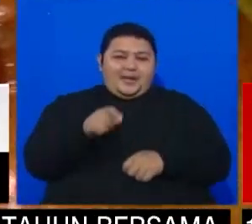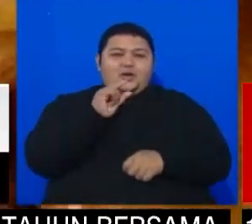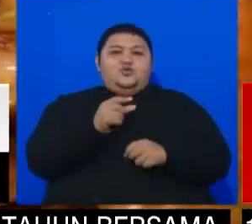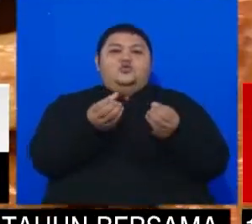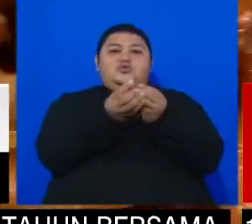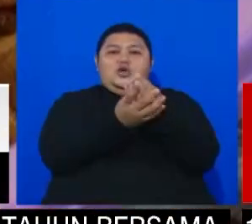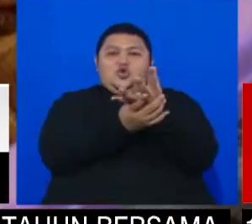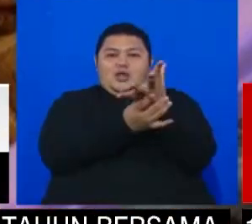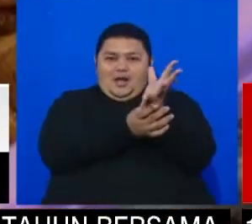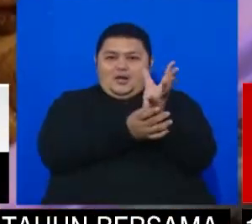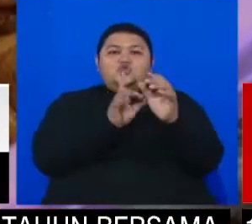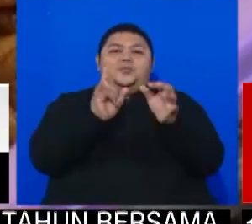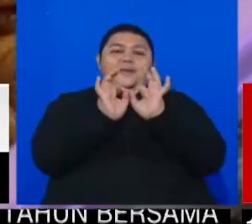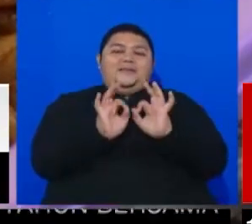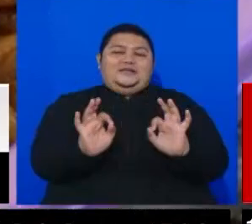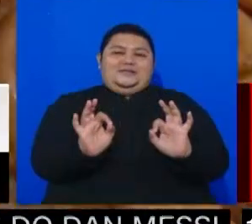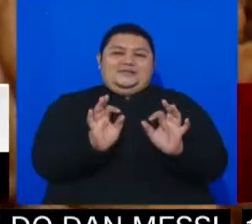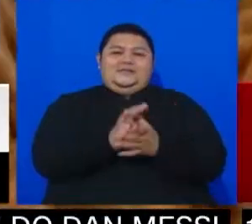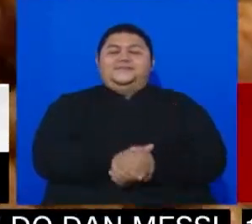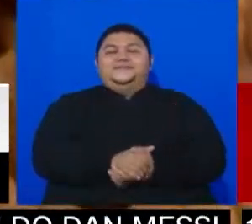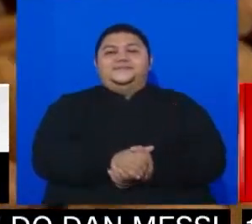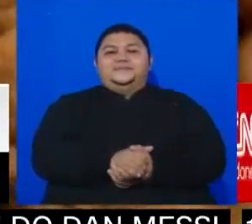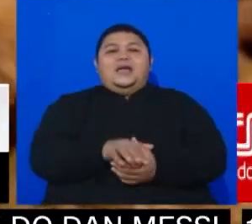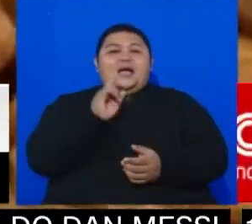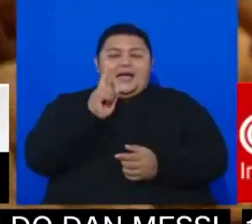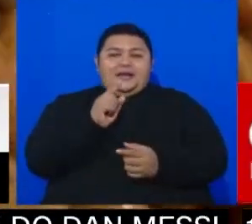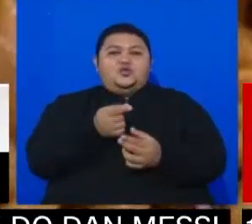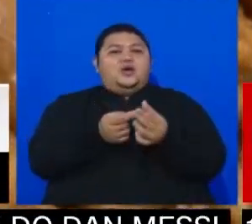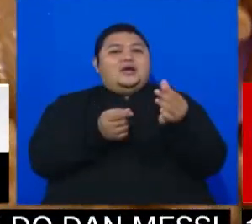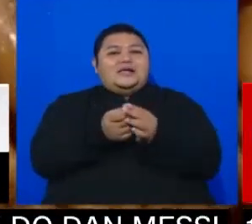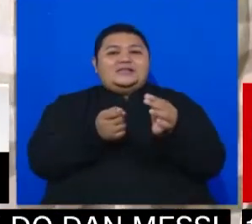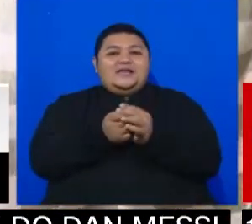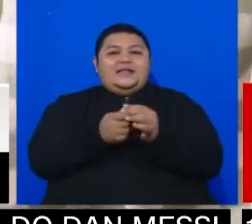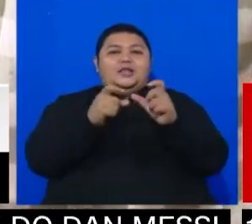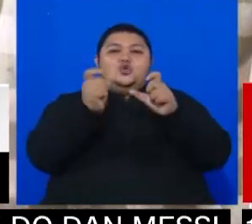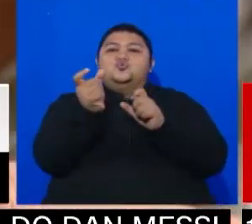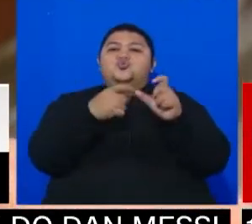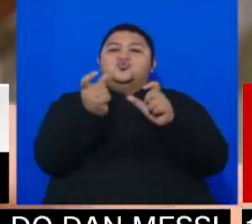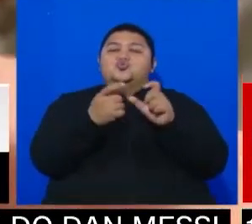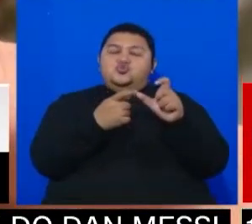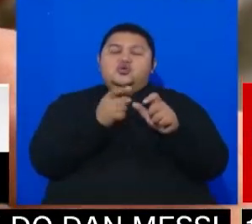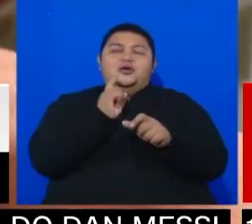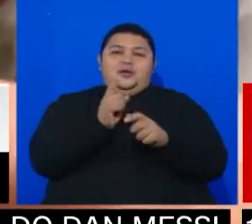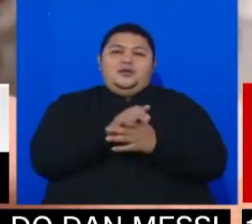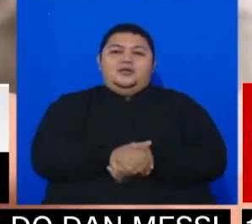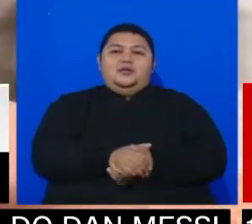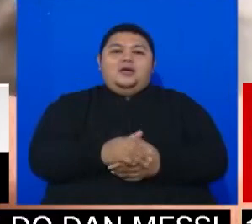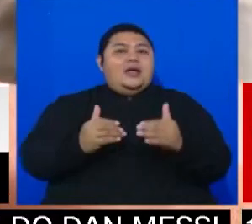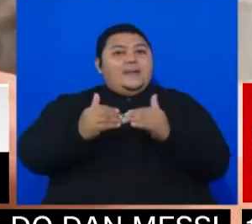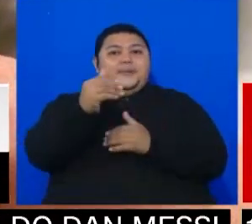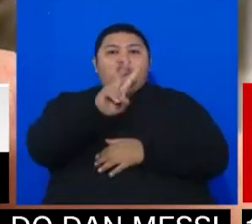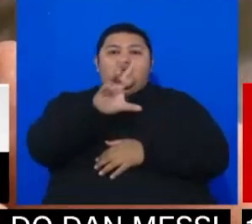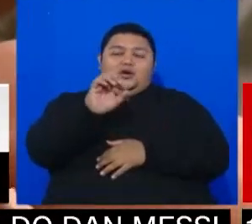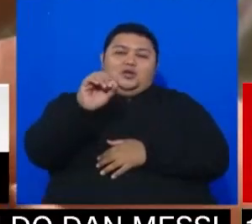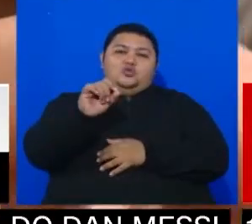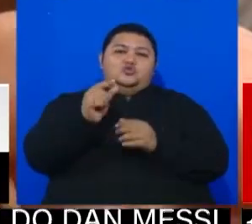kebersihan. Selain sate kulit, sate usus juga menjadi menu yang paling diminati para pelanggan. Setiap hari, lebih dari 200 tusuk sate